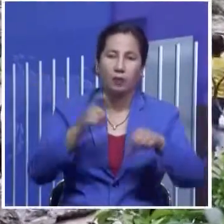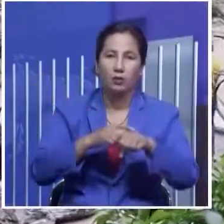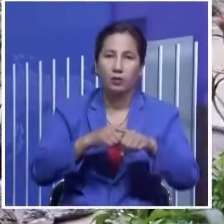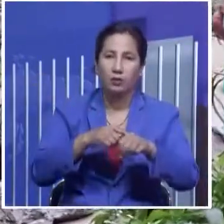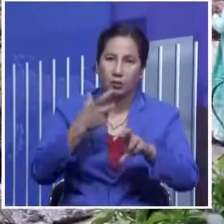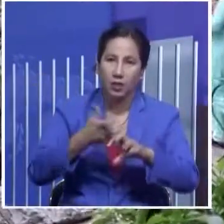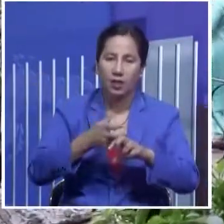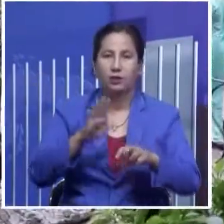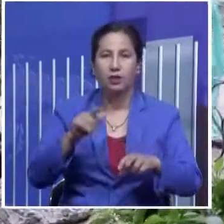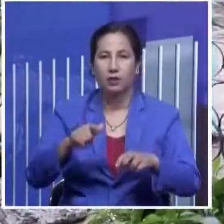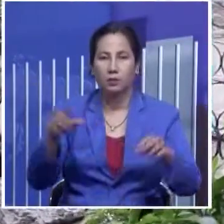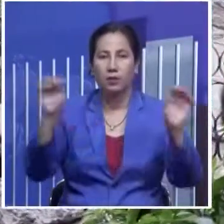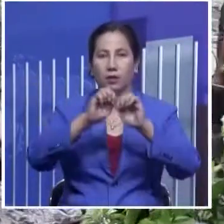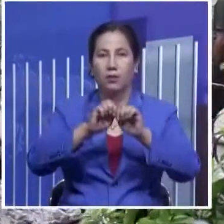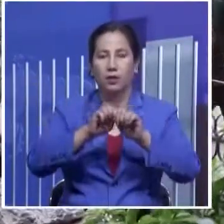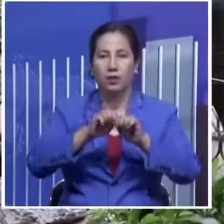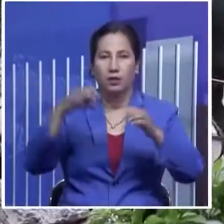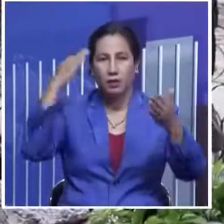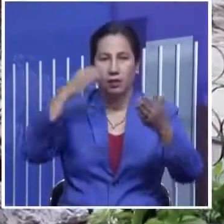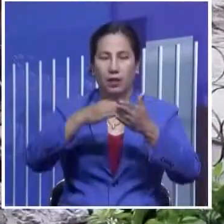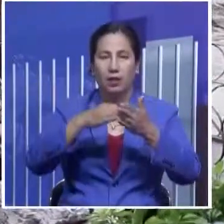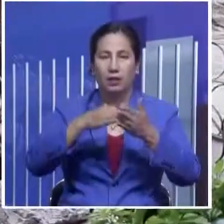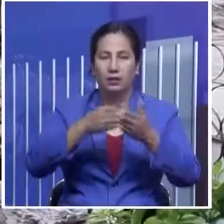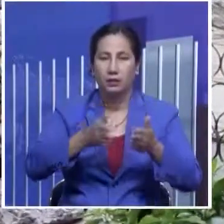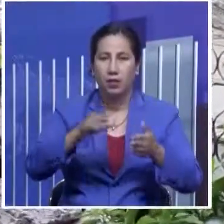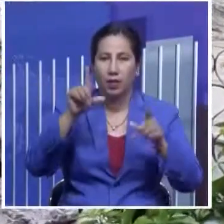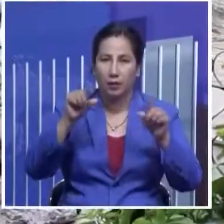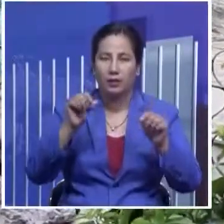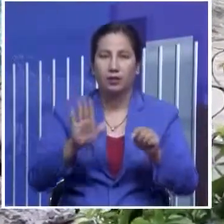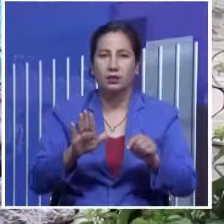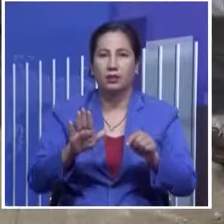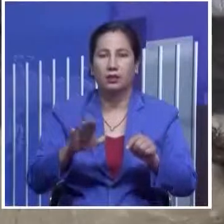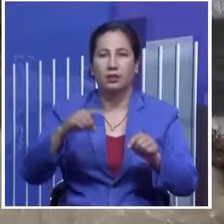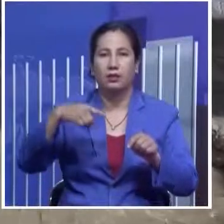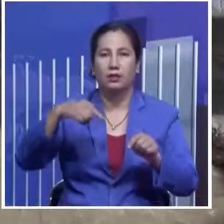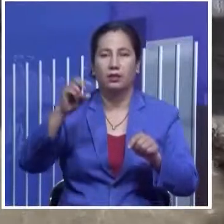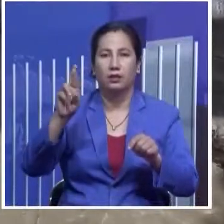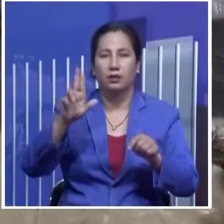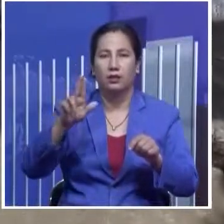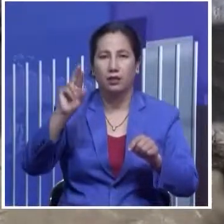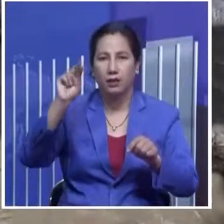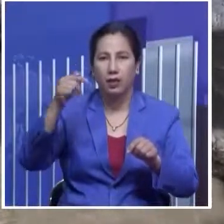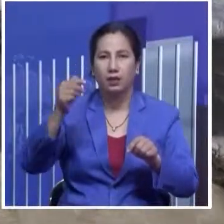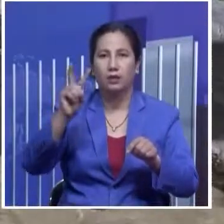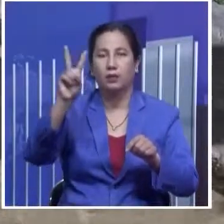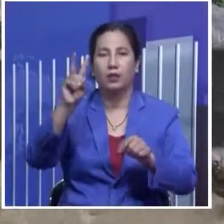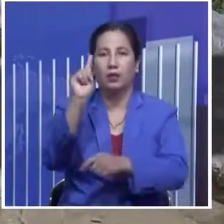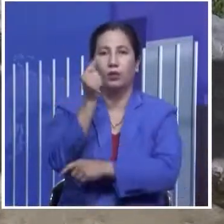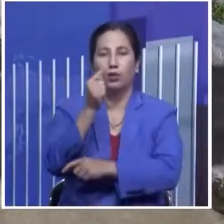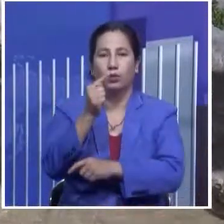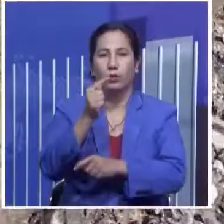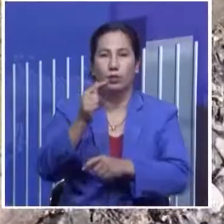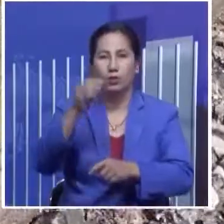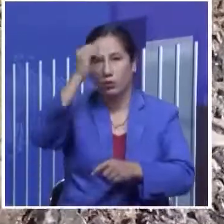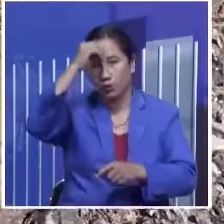छ। यसमा सम्बन्धित निकायको ध्यान जान आवश्यक छ। नरी बडु, एनटिभी कोहलपुर, सुदूरपश्चिम